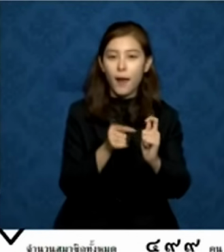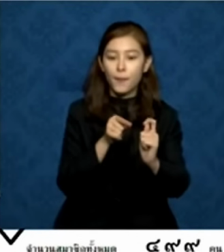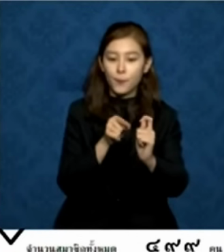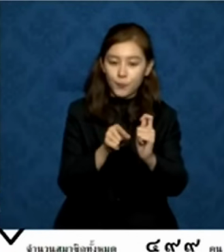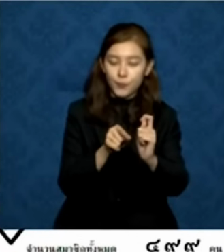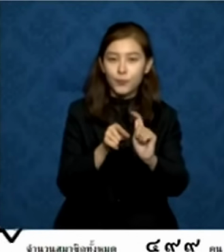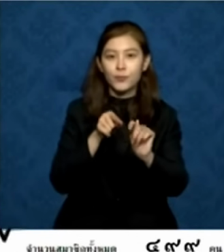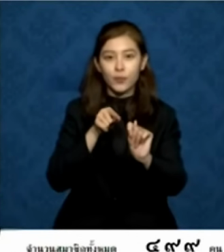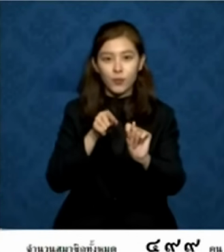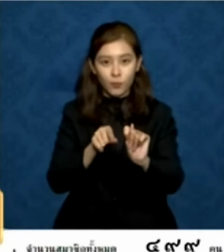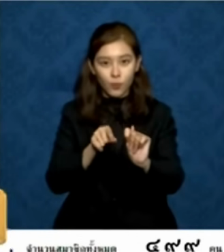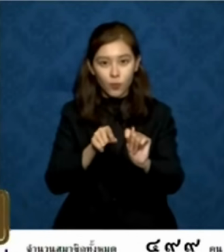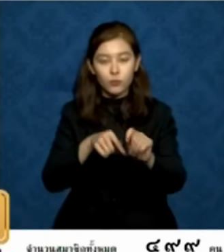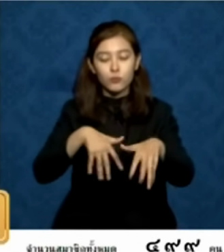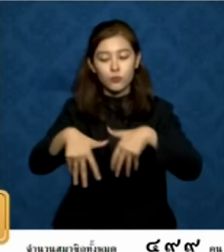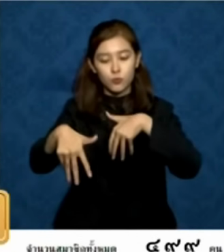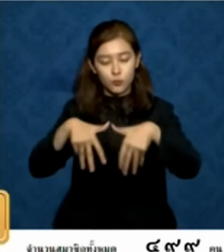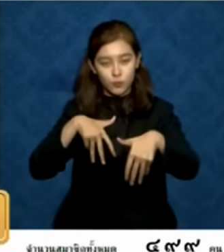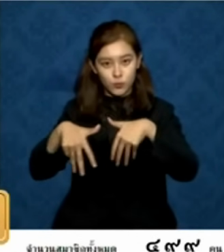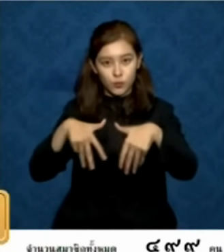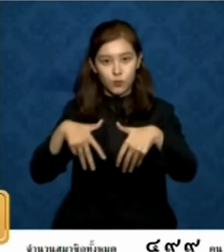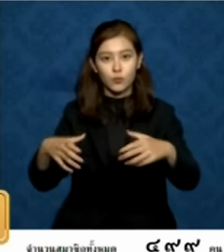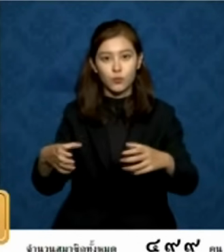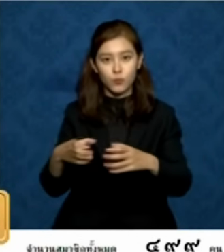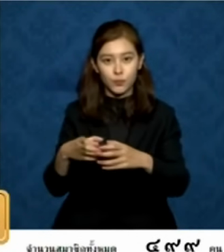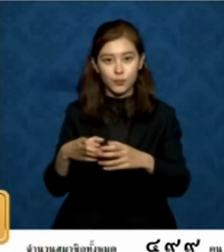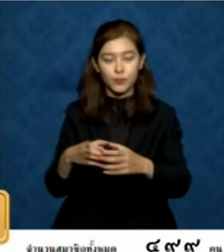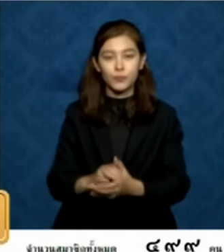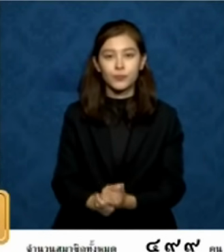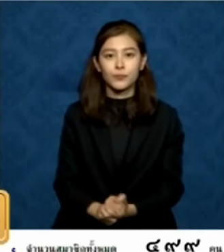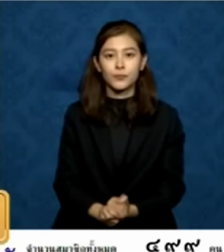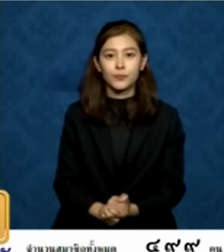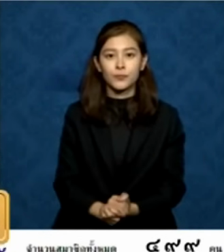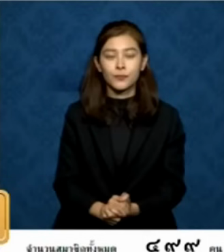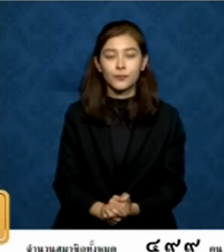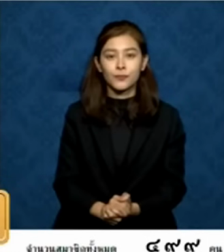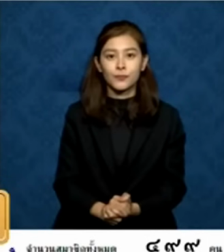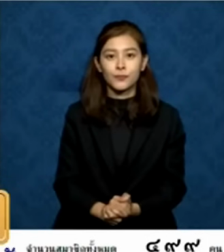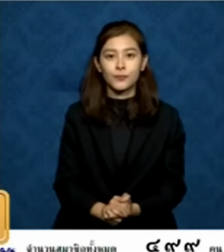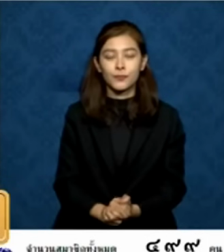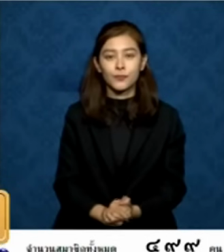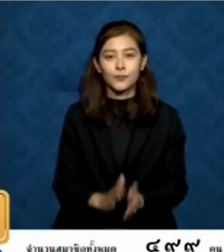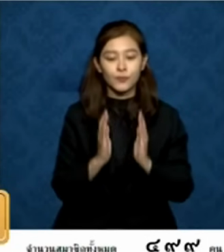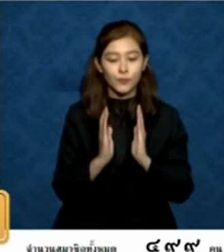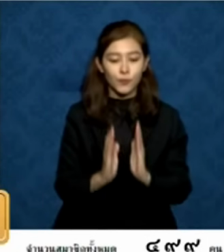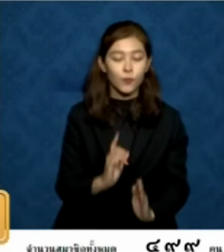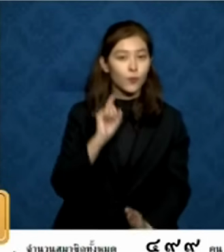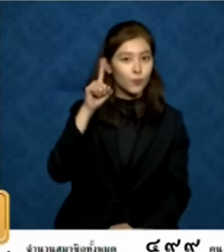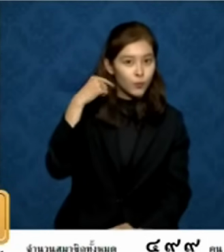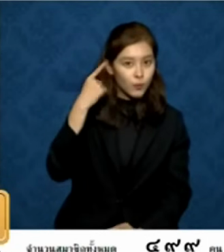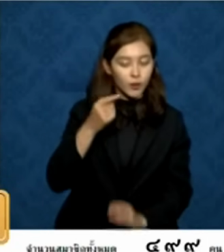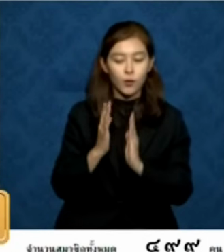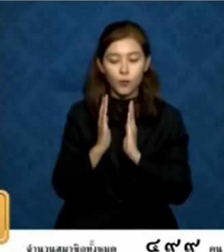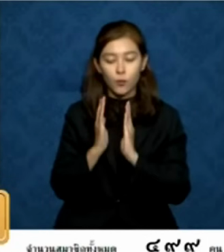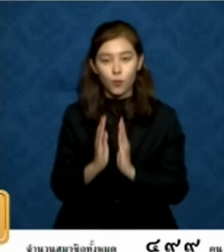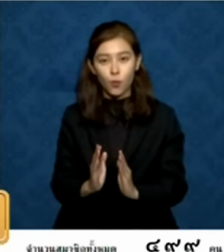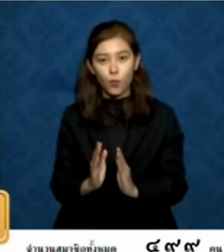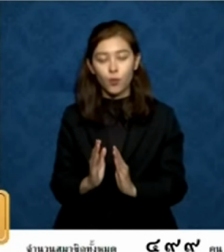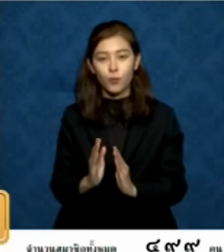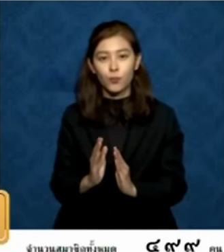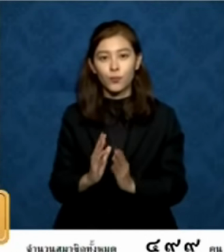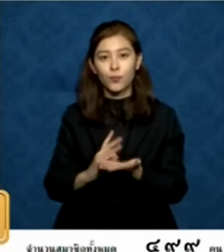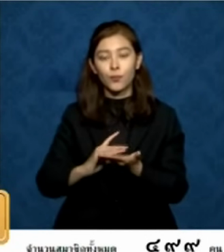ำบลและชุมชน ส่งเสริมศักยภาพบทบาทสตรีและสิทธิมนุษยชนส่งเสริมและพัฒนาให้เกิดวิส